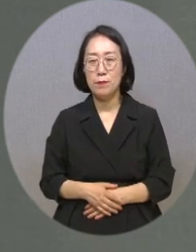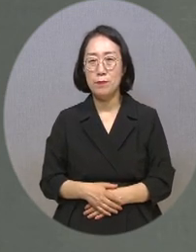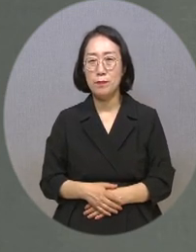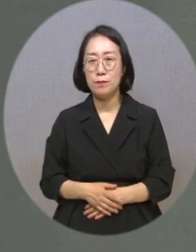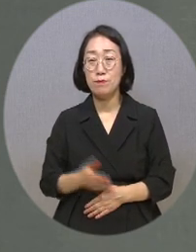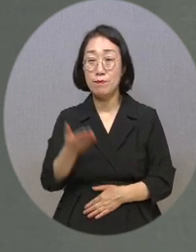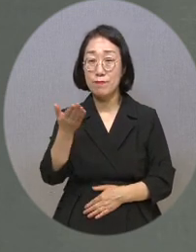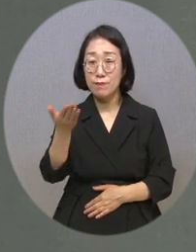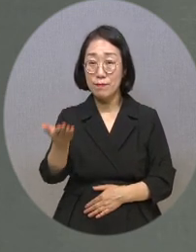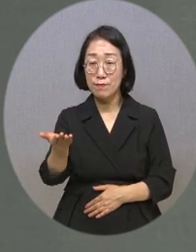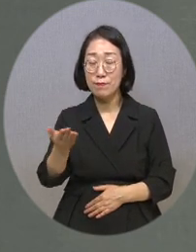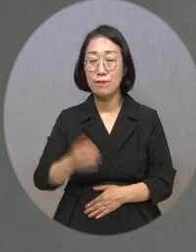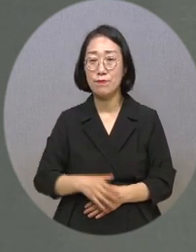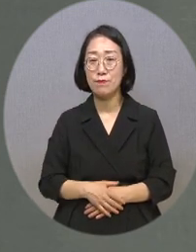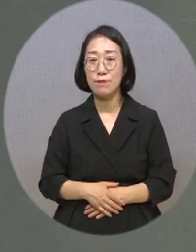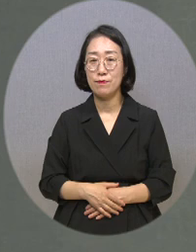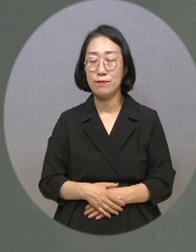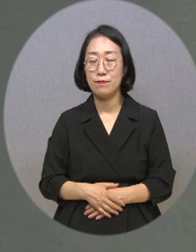맡고 계시는 거의